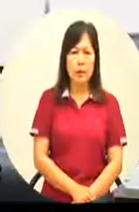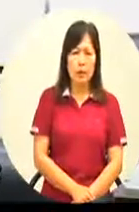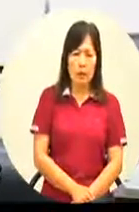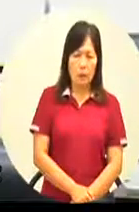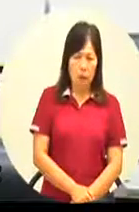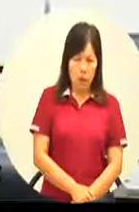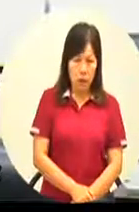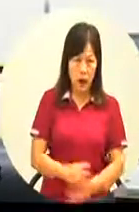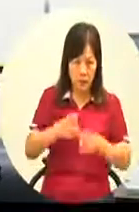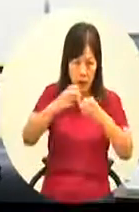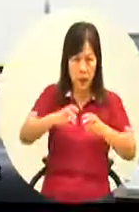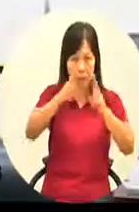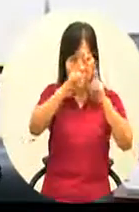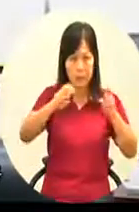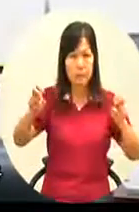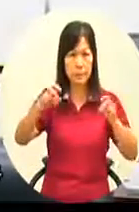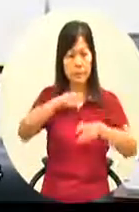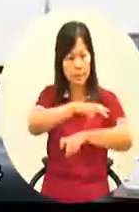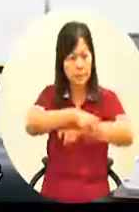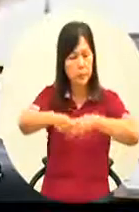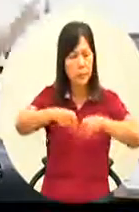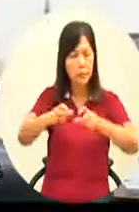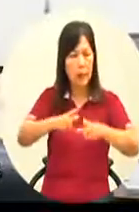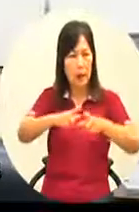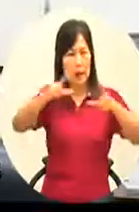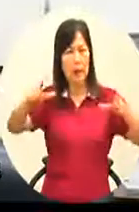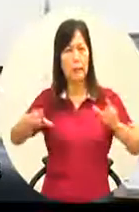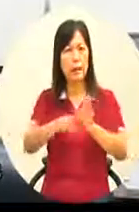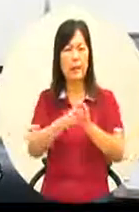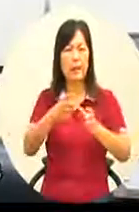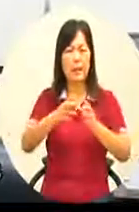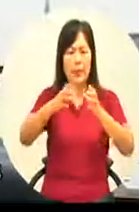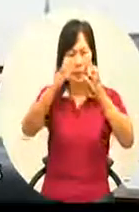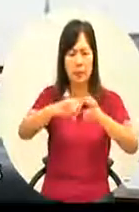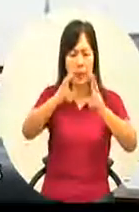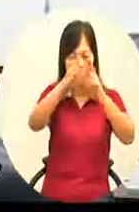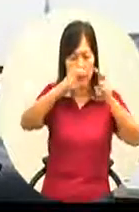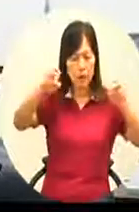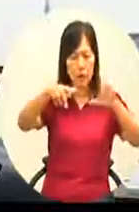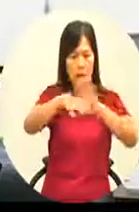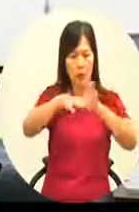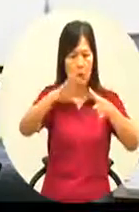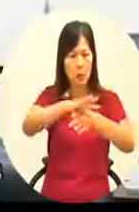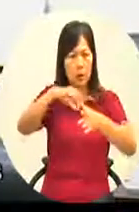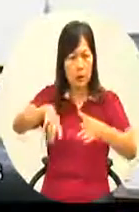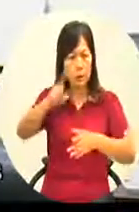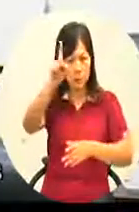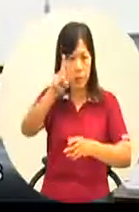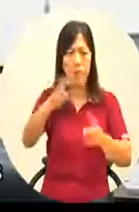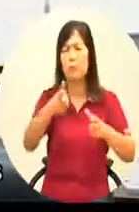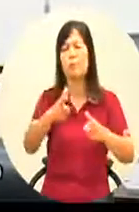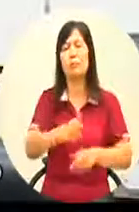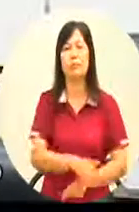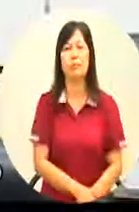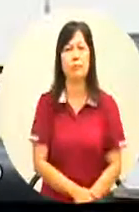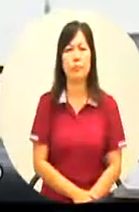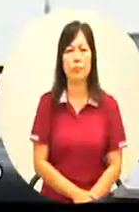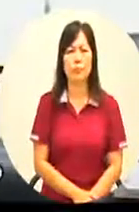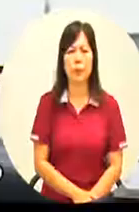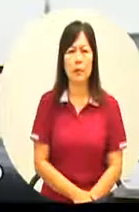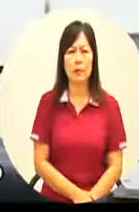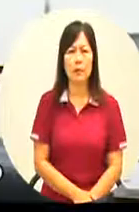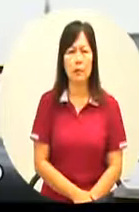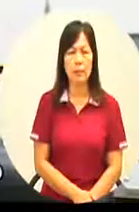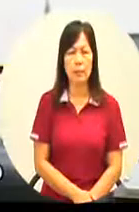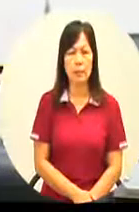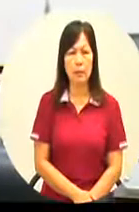啊，很大，而且我们讲不是只有盖城，文化局的主办啊，但是不是文化的而